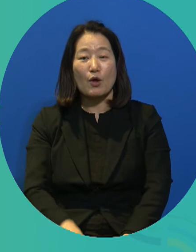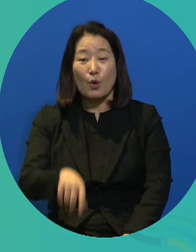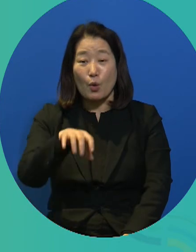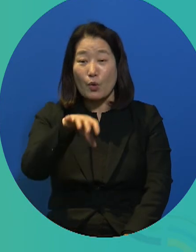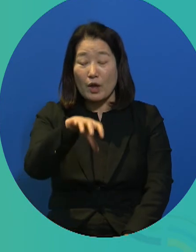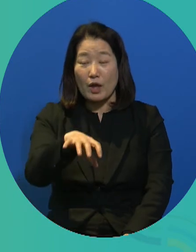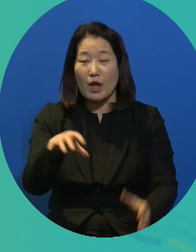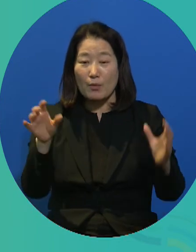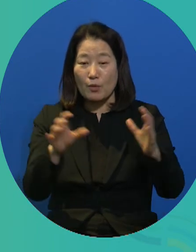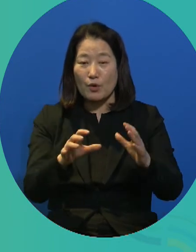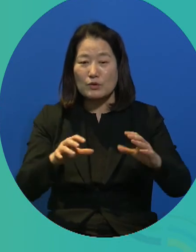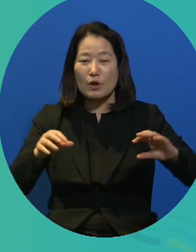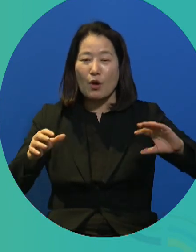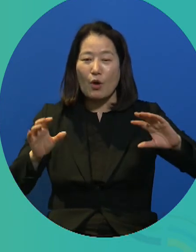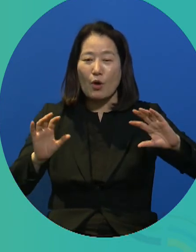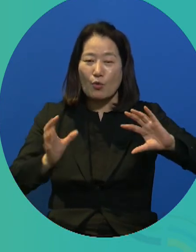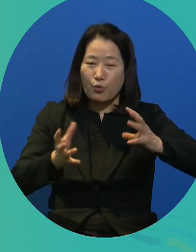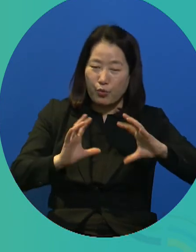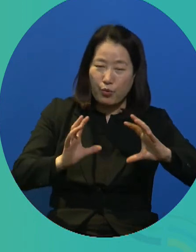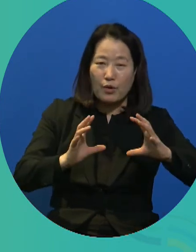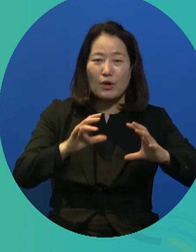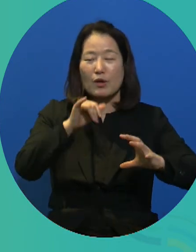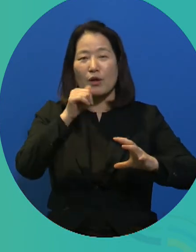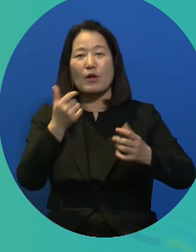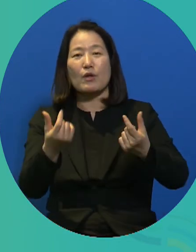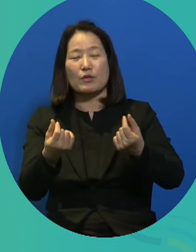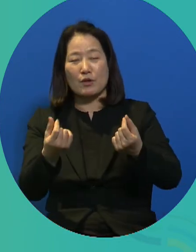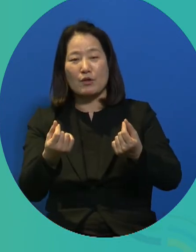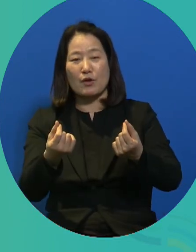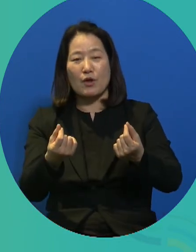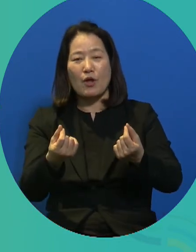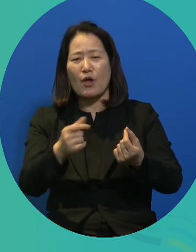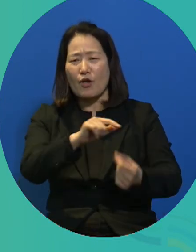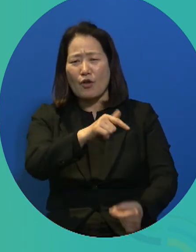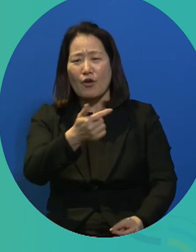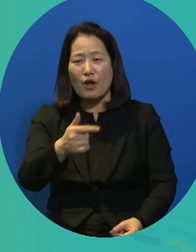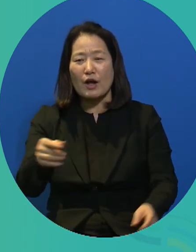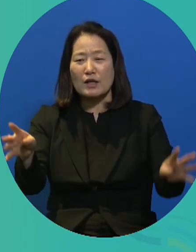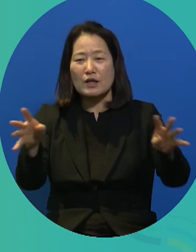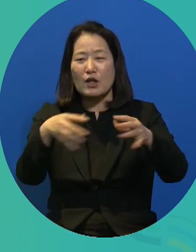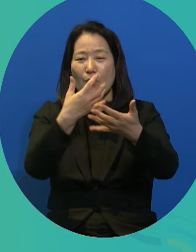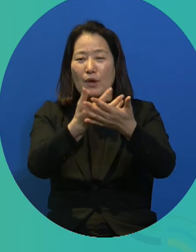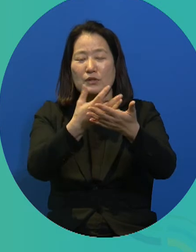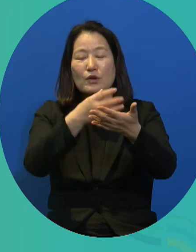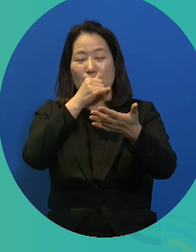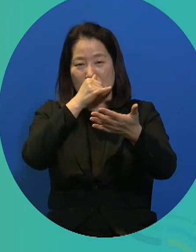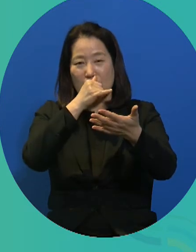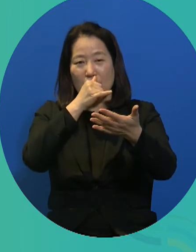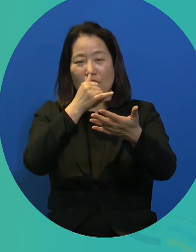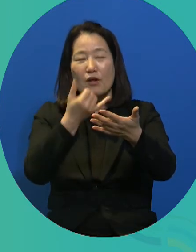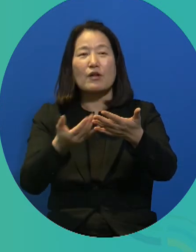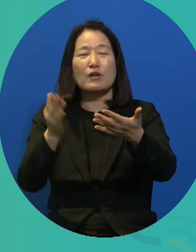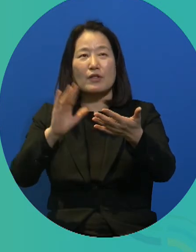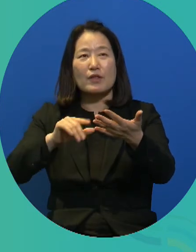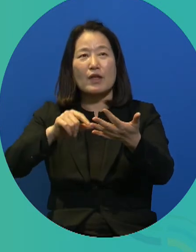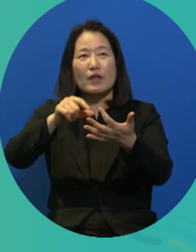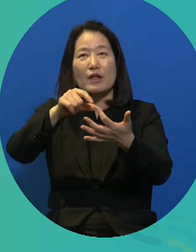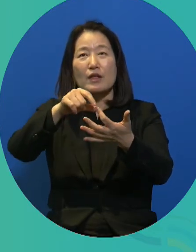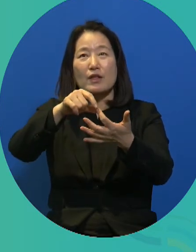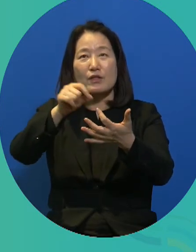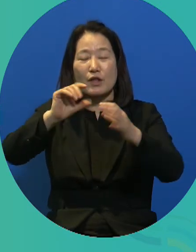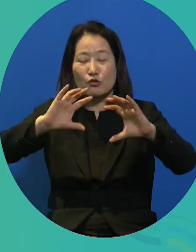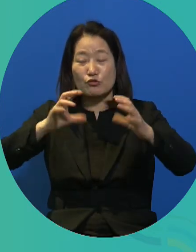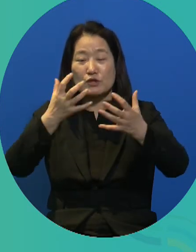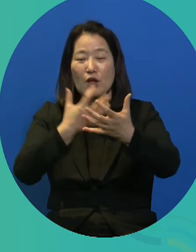같습니다. 앞에 말씀드렸던 많은 협약들이 있었지만 선택의정서를 이제 다